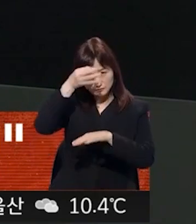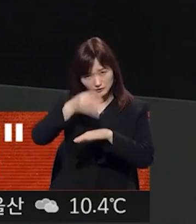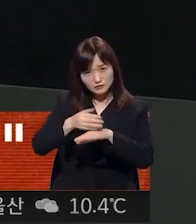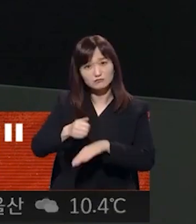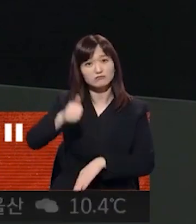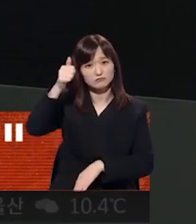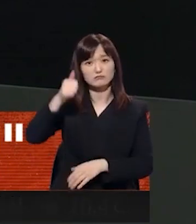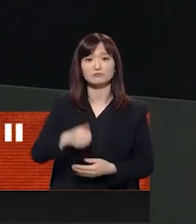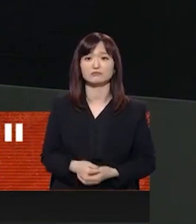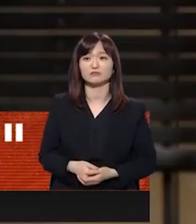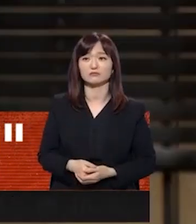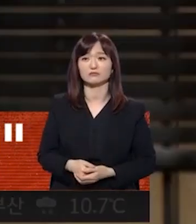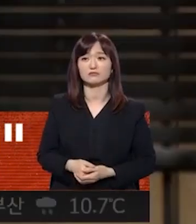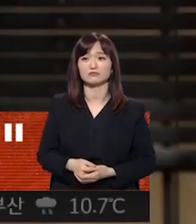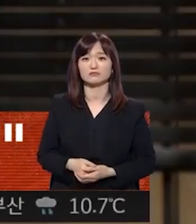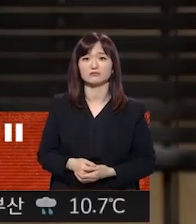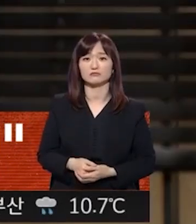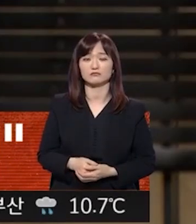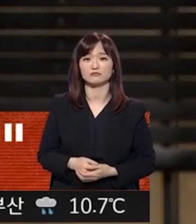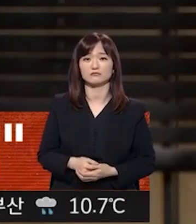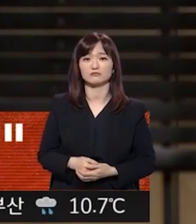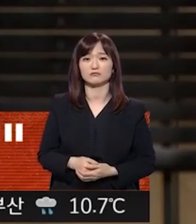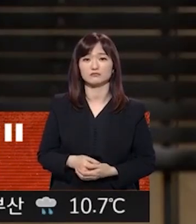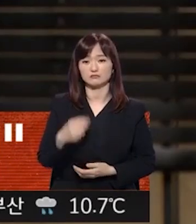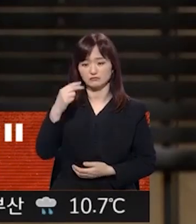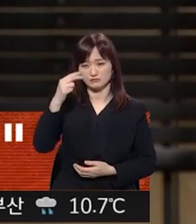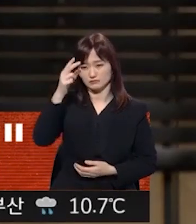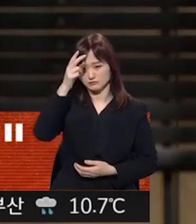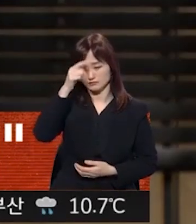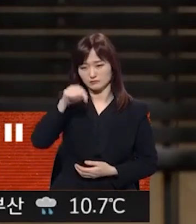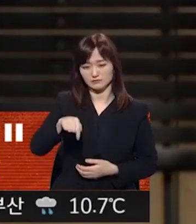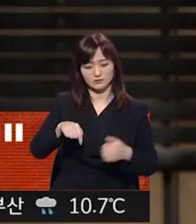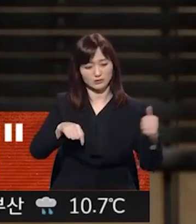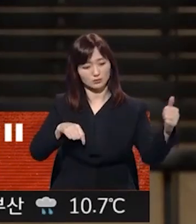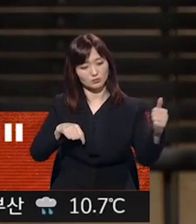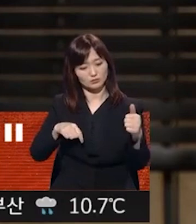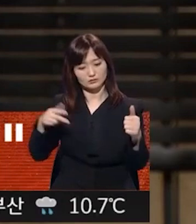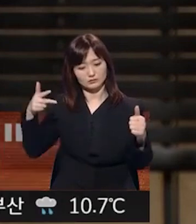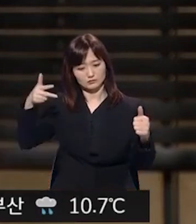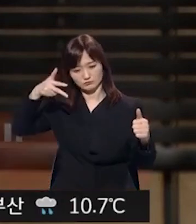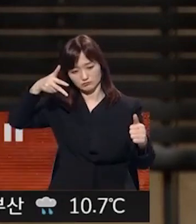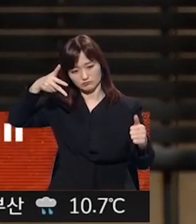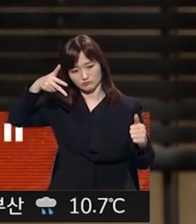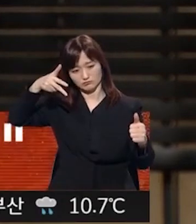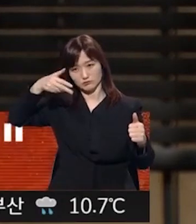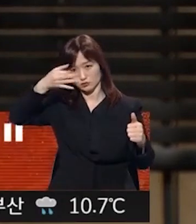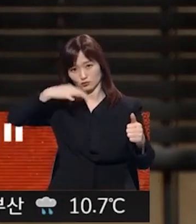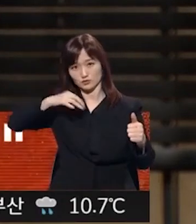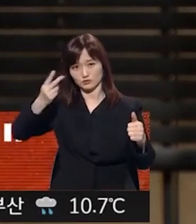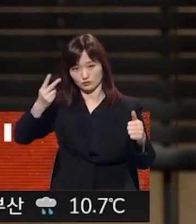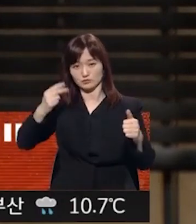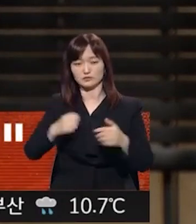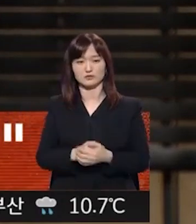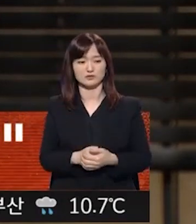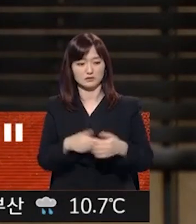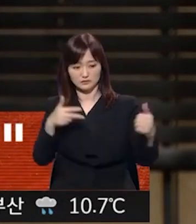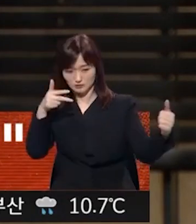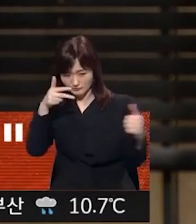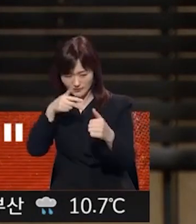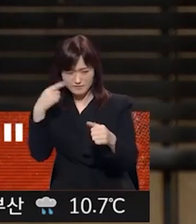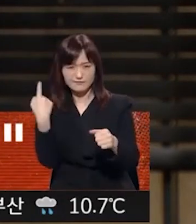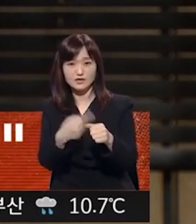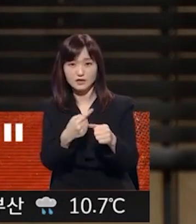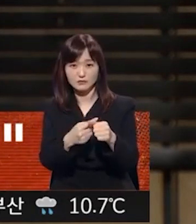않을까요 포토라인의 어떤 효과가 두 가지가 있는 것 같아요 포토라인에 서서 있음으로써 비판을 받을 수